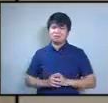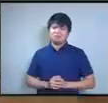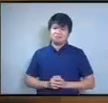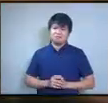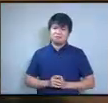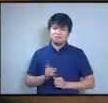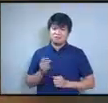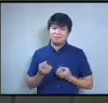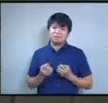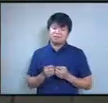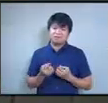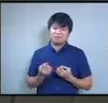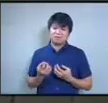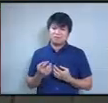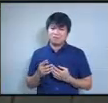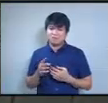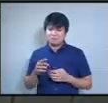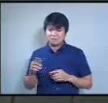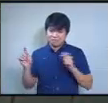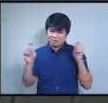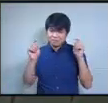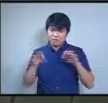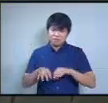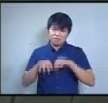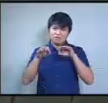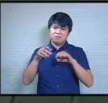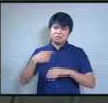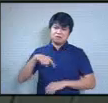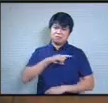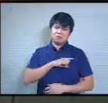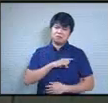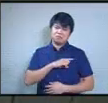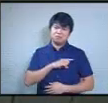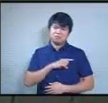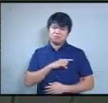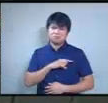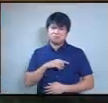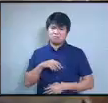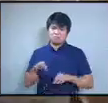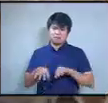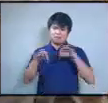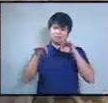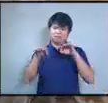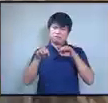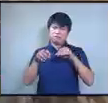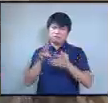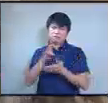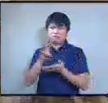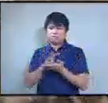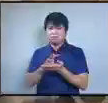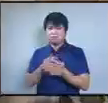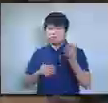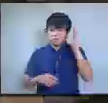Talagang daan ng bagyo sa amin, talagang malaki ang tubig. Talagang lumugdik talaga kami doon. Si Charlie